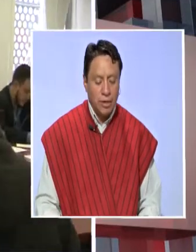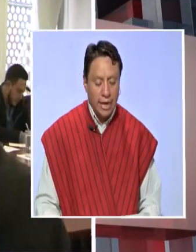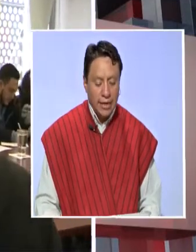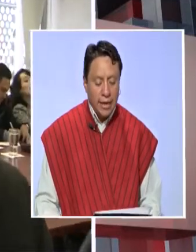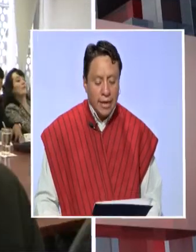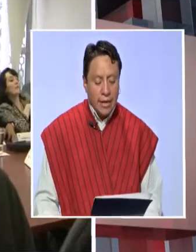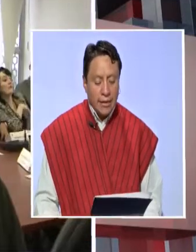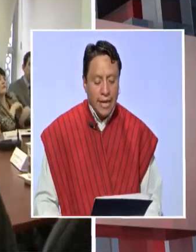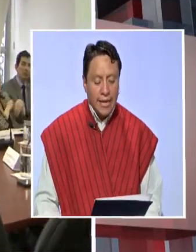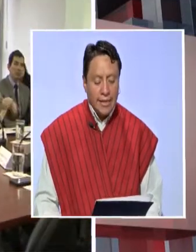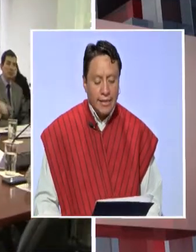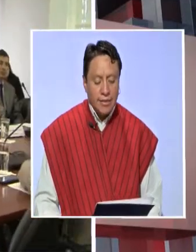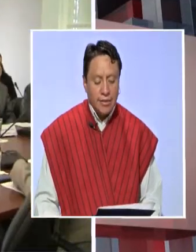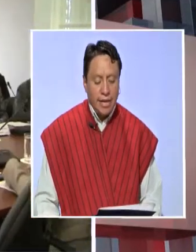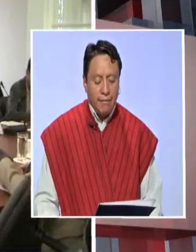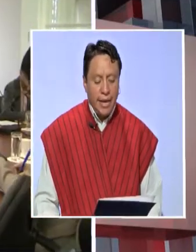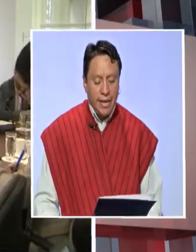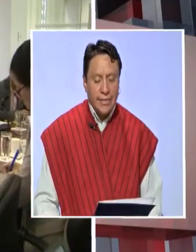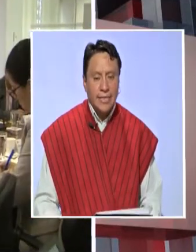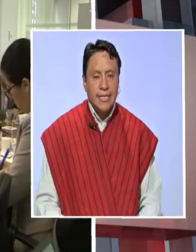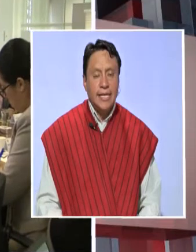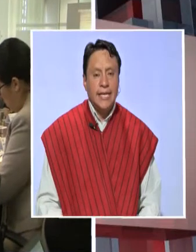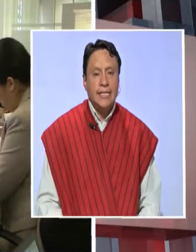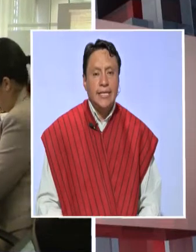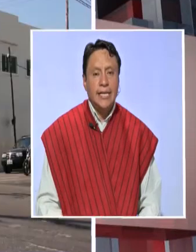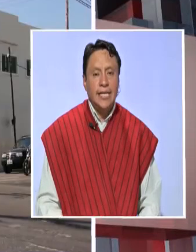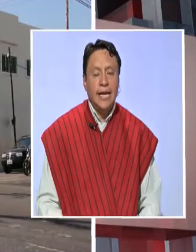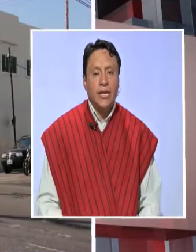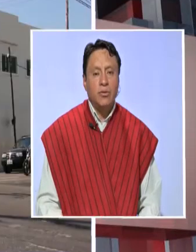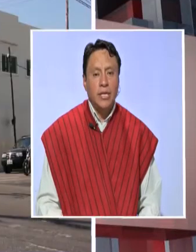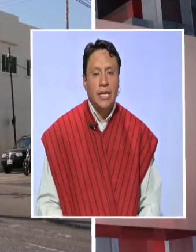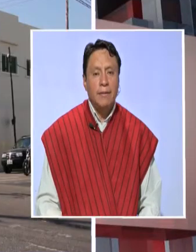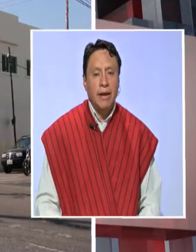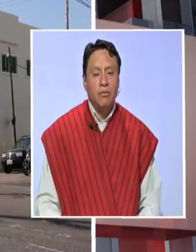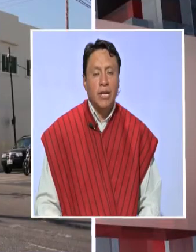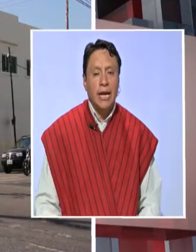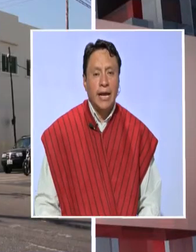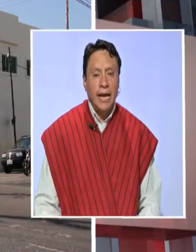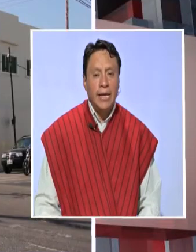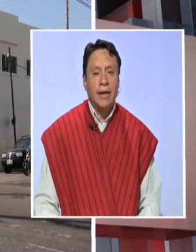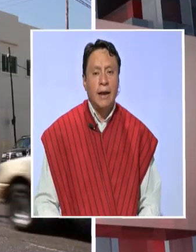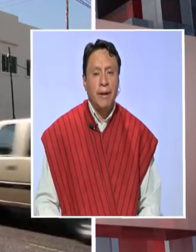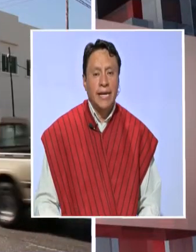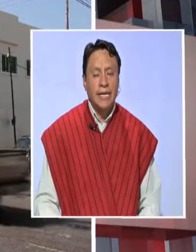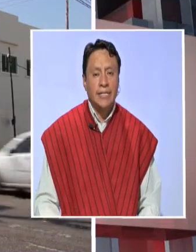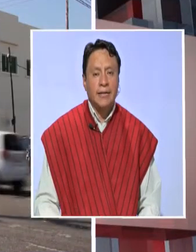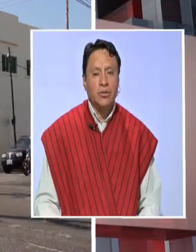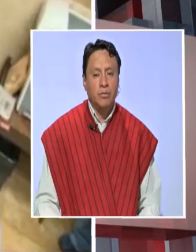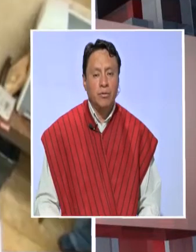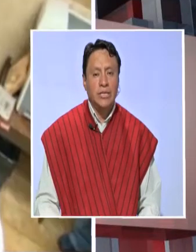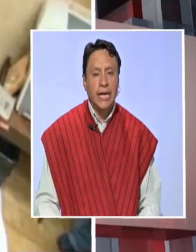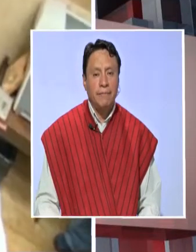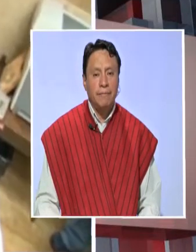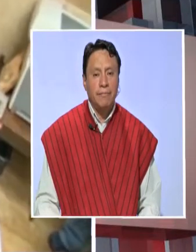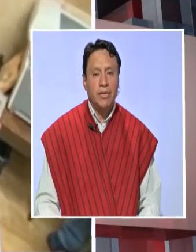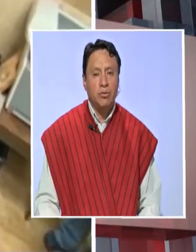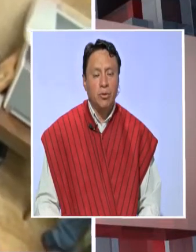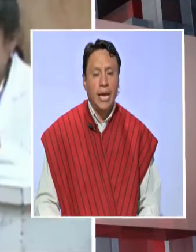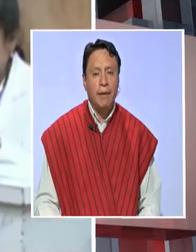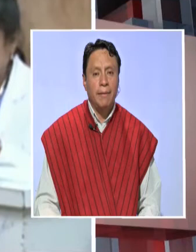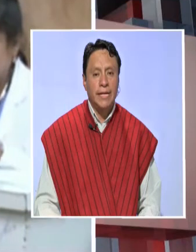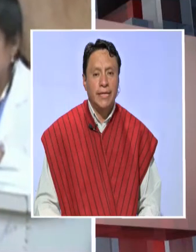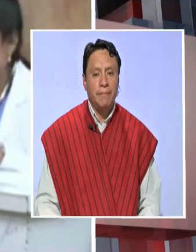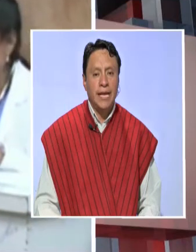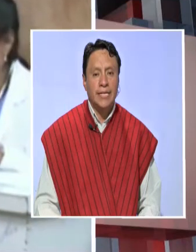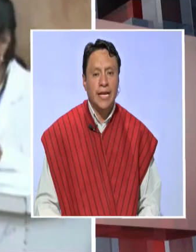sakirka kuna. Día Internacional VIH-SIDA, Shinayati Kaikutin Ima Kunan Kai Kapakilla, Shukpunja Ima